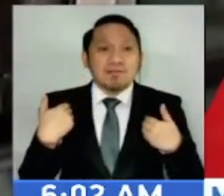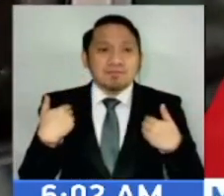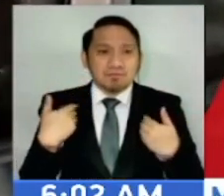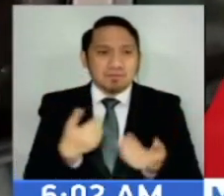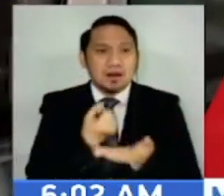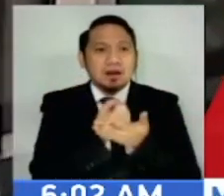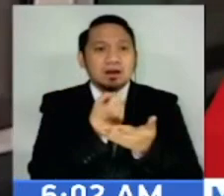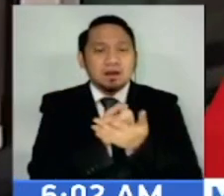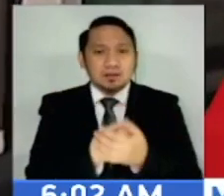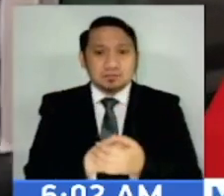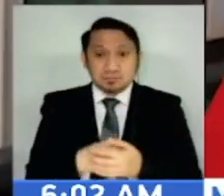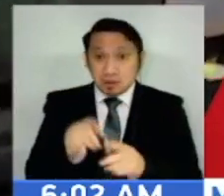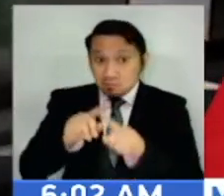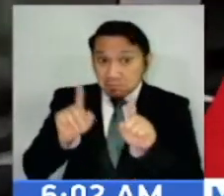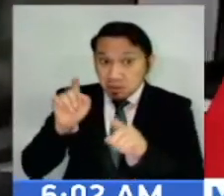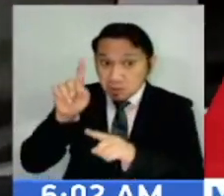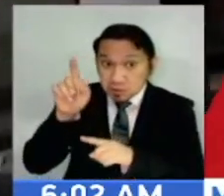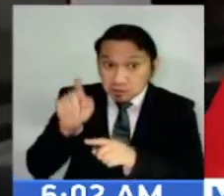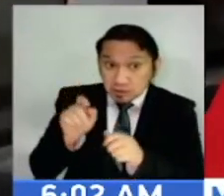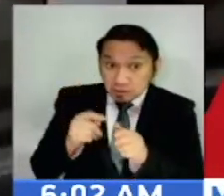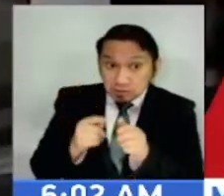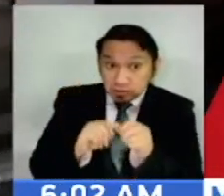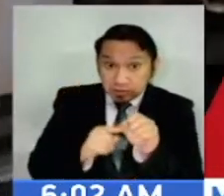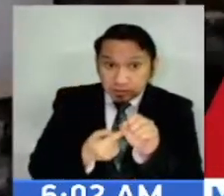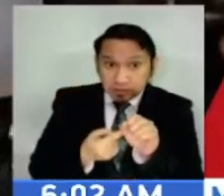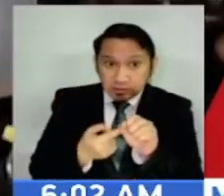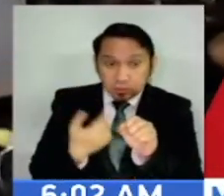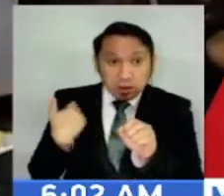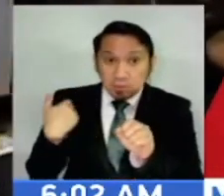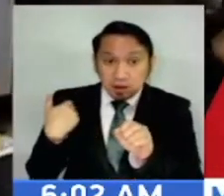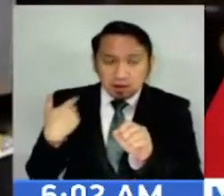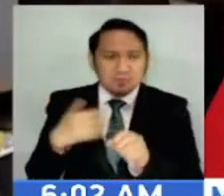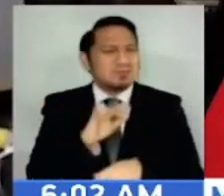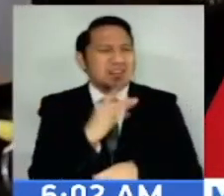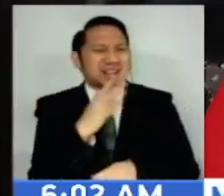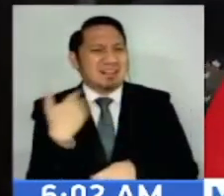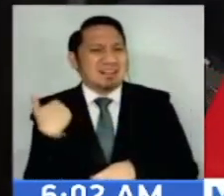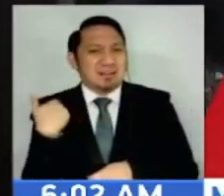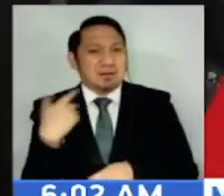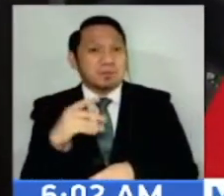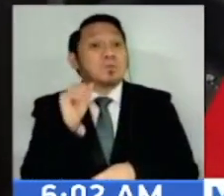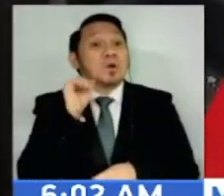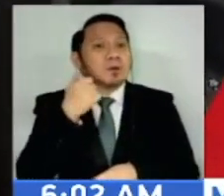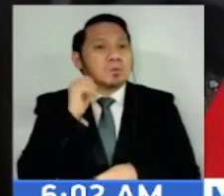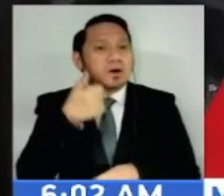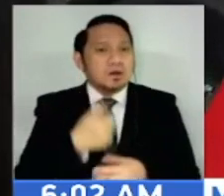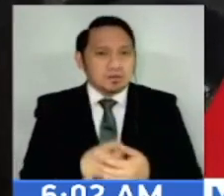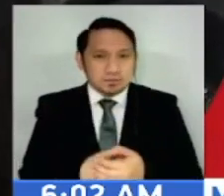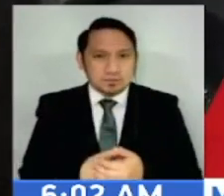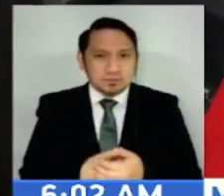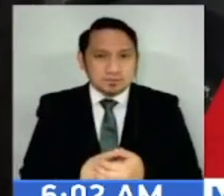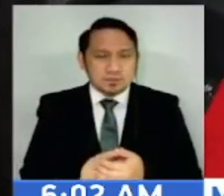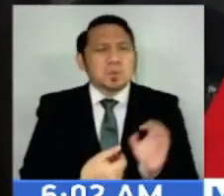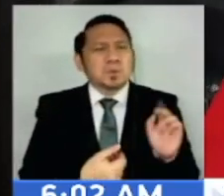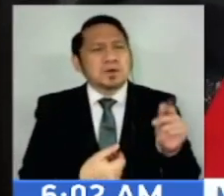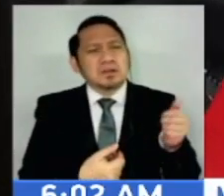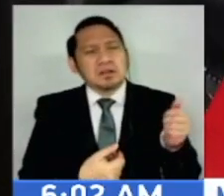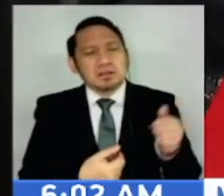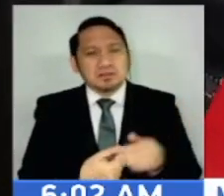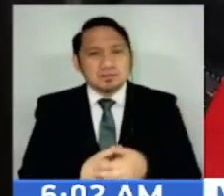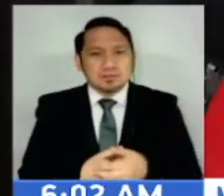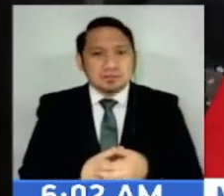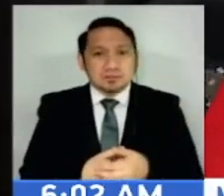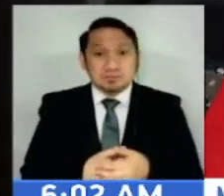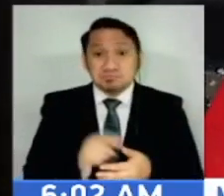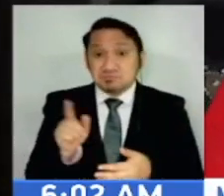magsimula, nakasweldo na ba kayo? Hindi pa po. Bukas pa lang, bukas. Okay naman po. Hindi ka tulad dati, okay?